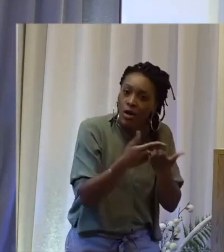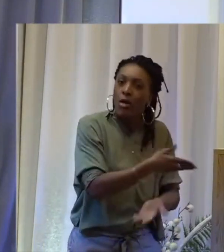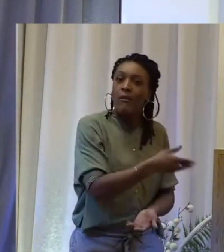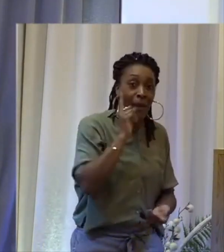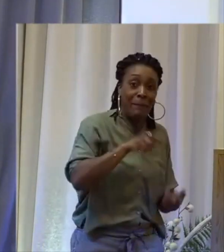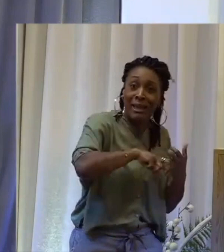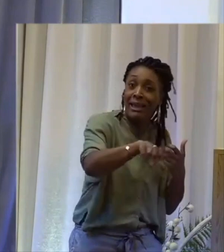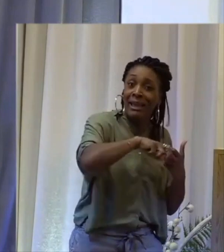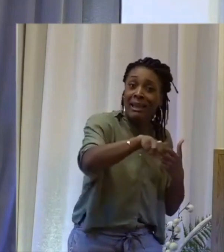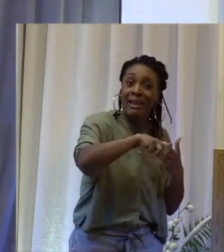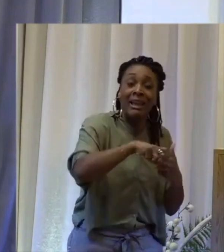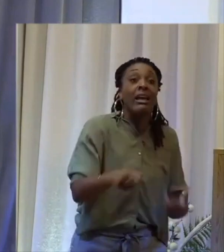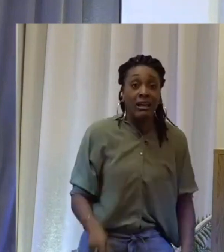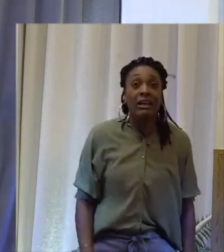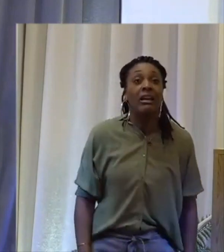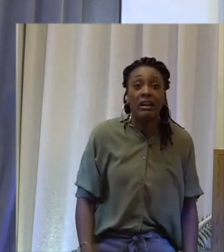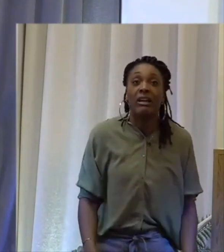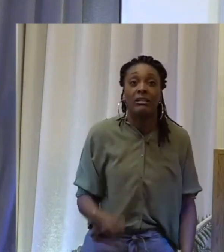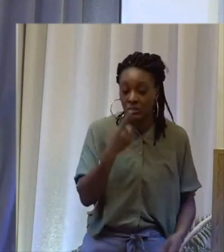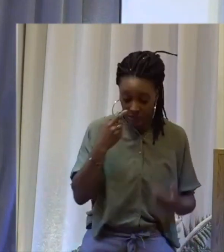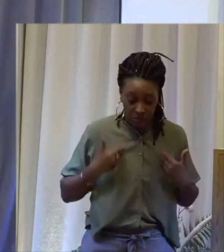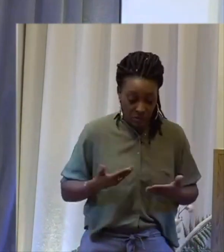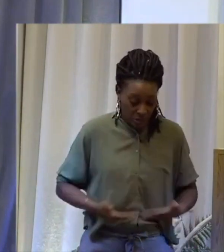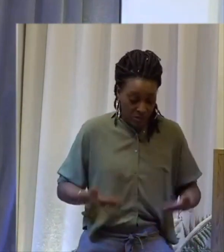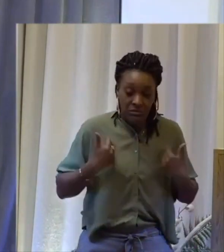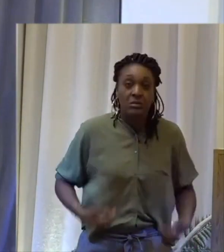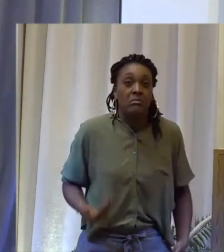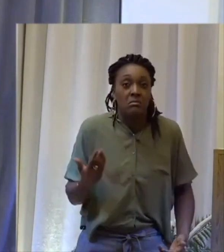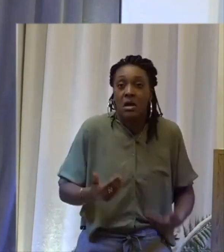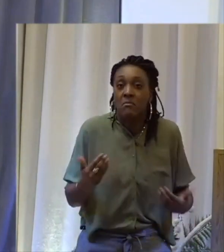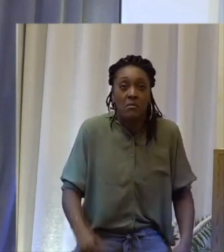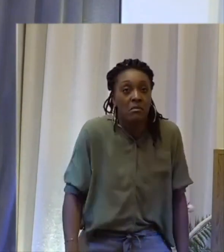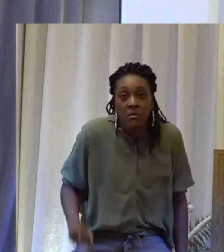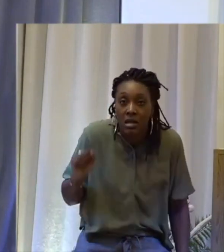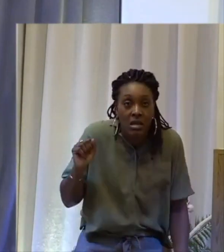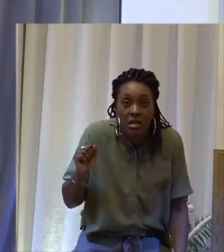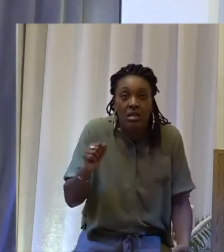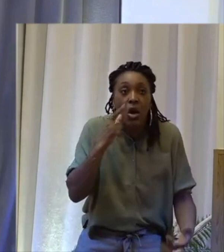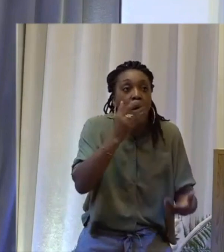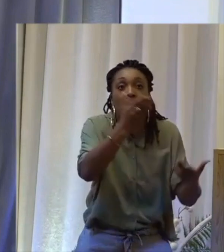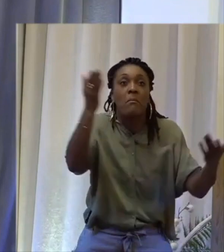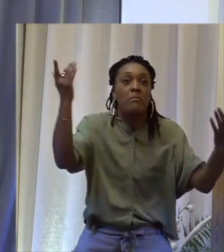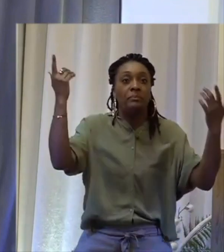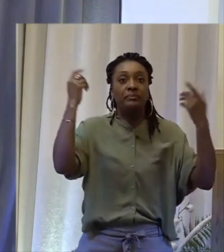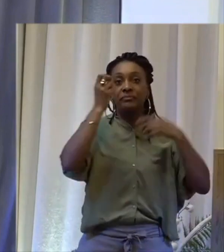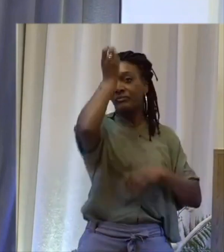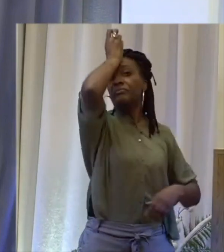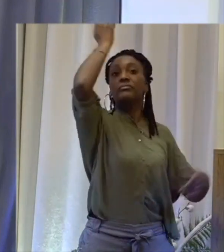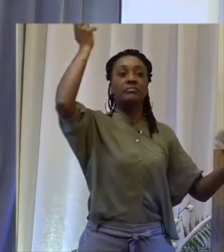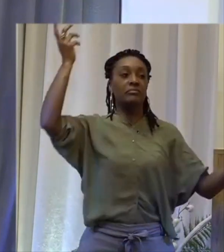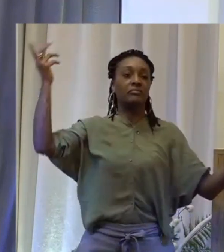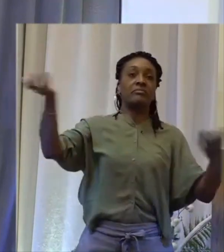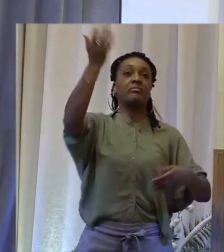bien, mais elle ne vit rien. Elle voit ces hommes qui sont détachés parce qu'ils sont cachés derrière les Écritures,